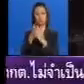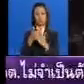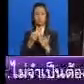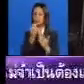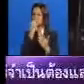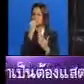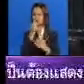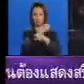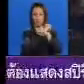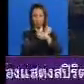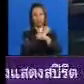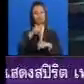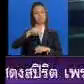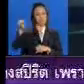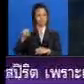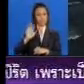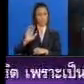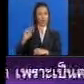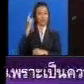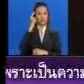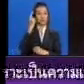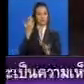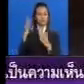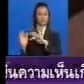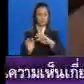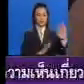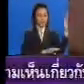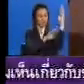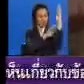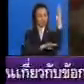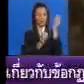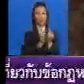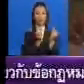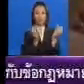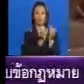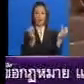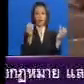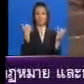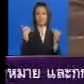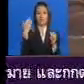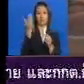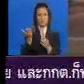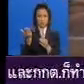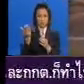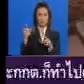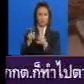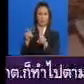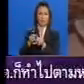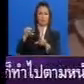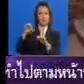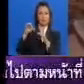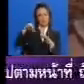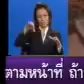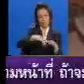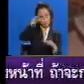ขณะที่ร้านขายน้ำชาริมถนนในเขตเมืองนครศรีธรรมราชเกือบทุกร้านค่ะต่างนำสมุนไพรฟ้าทลายโจรไปชงในกาน้ำร้